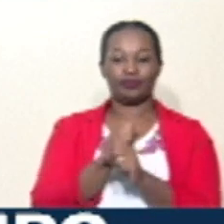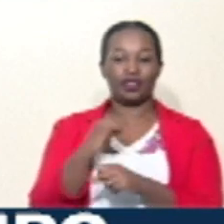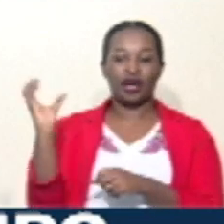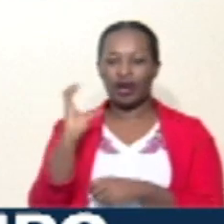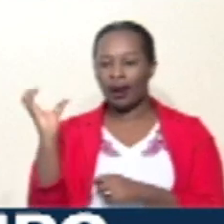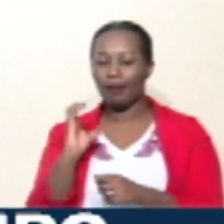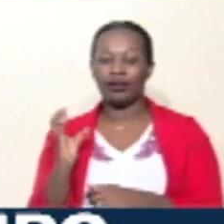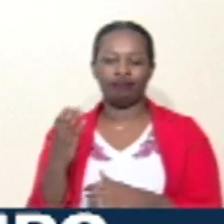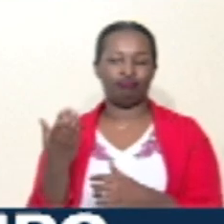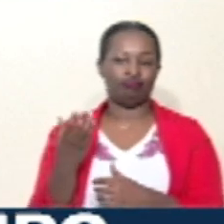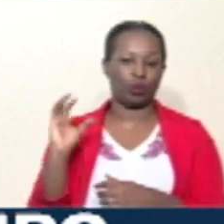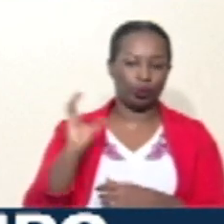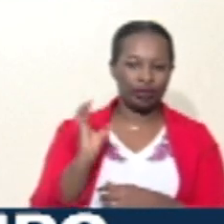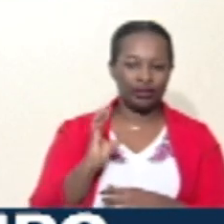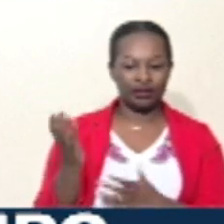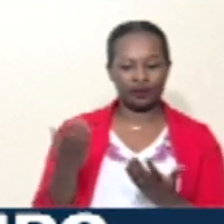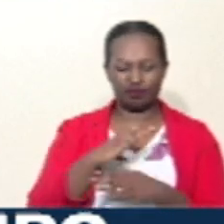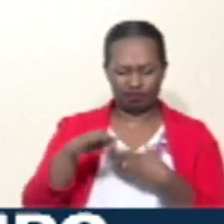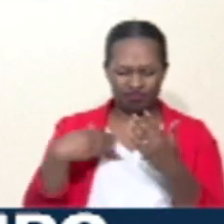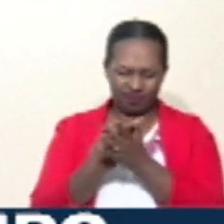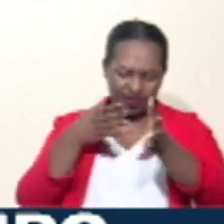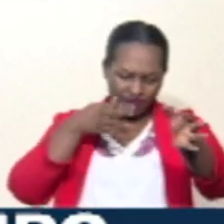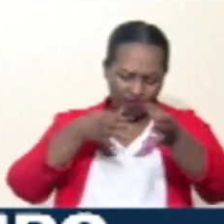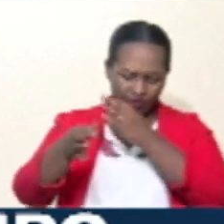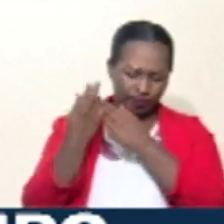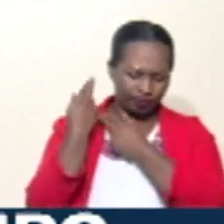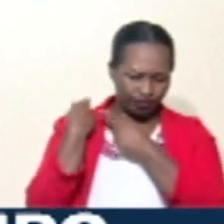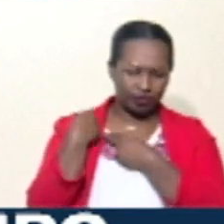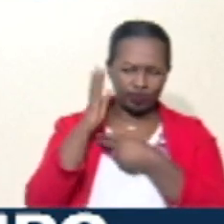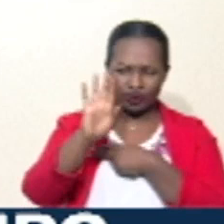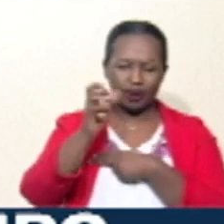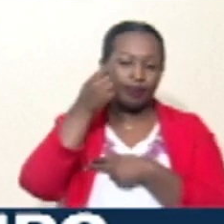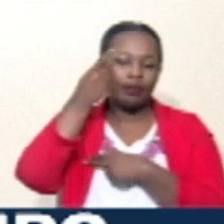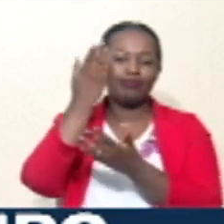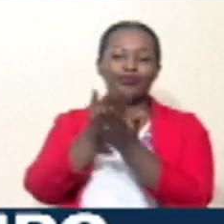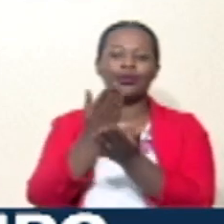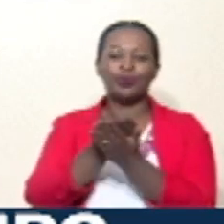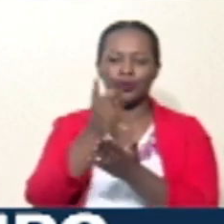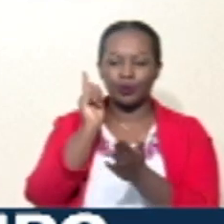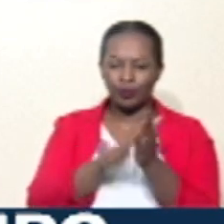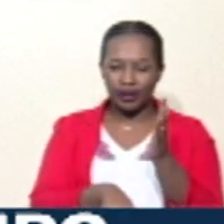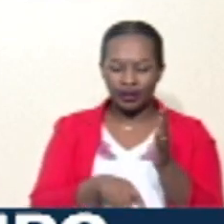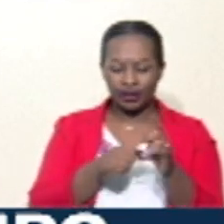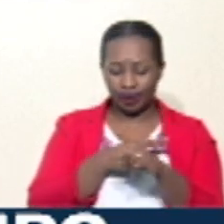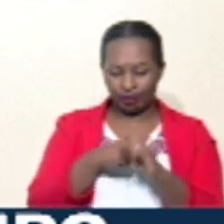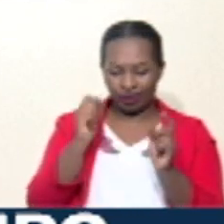amakampani n'amakoperative yongere kumvishwa inshingano zabo n'icyo basabwa, ariko noneho bikorerwa ahantu nk'aha